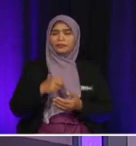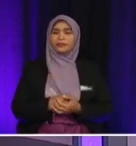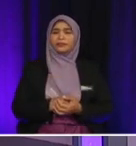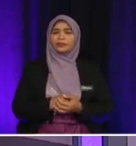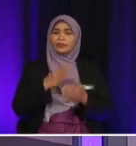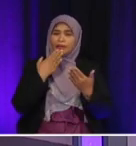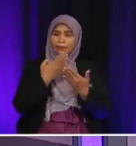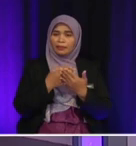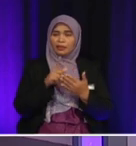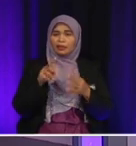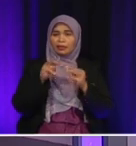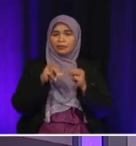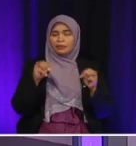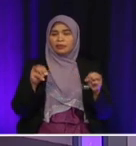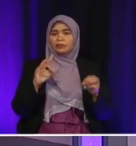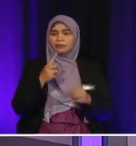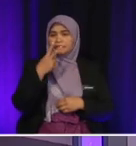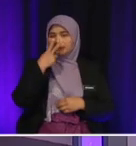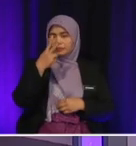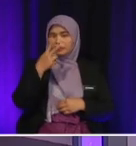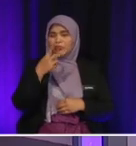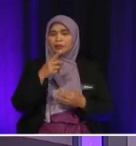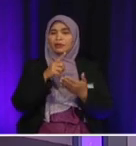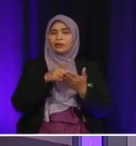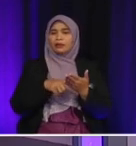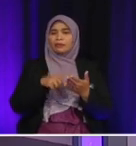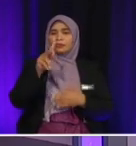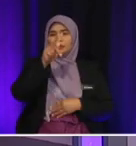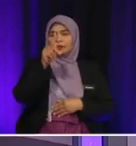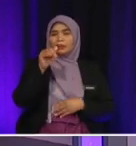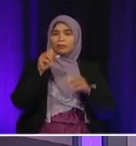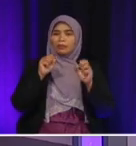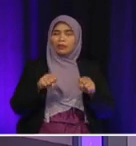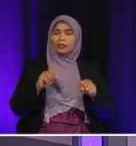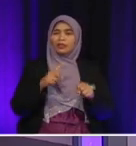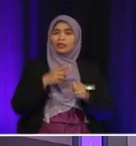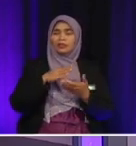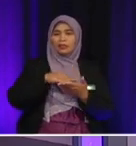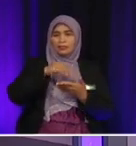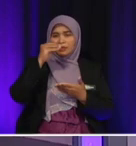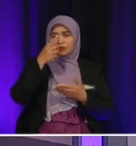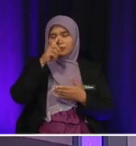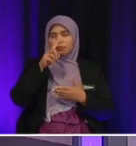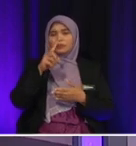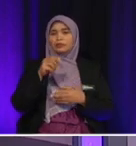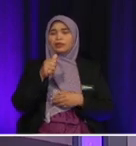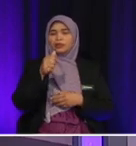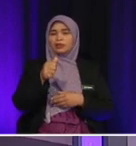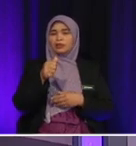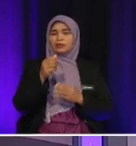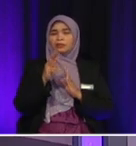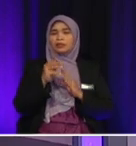murid-murid Mari kita lihat apakah yang boleh kita pelajari sebagai satu bekalan untuk Anda